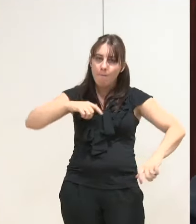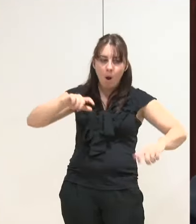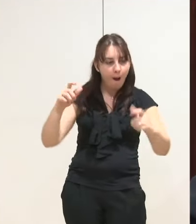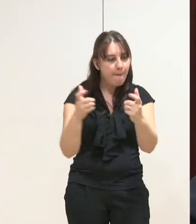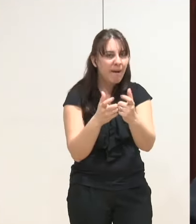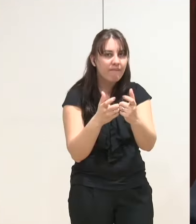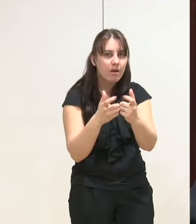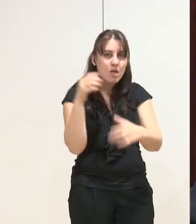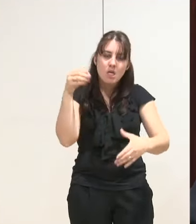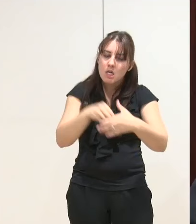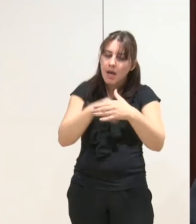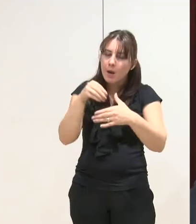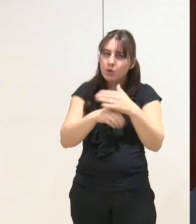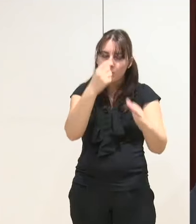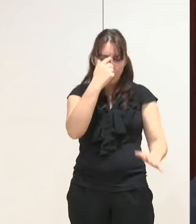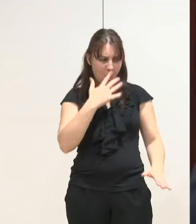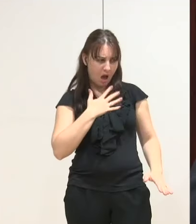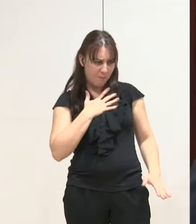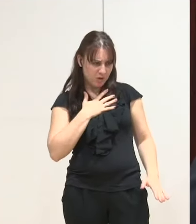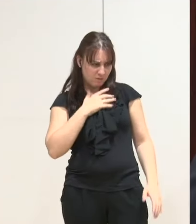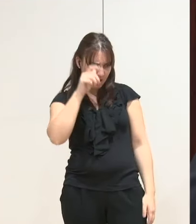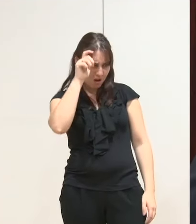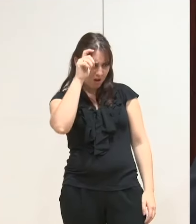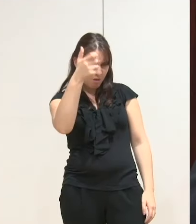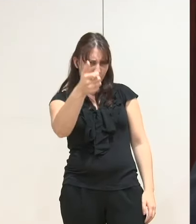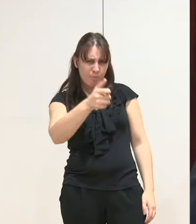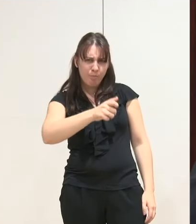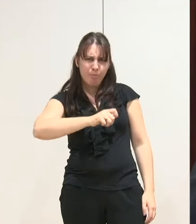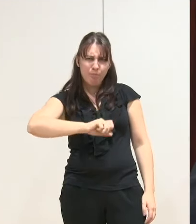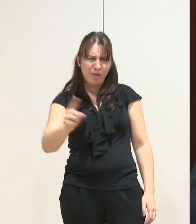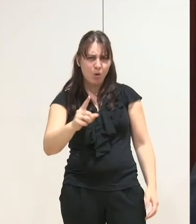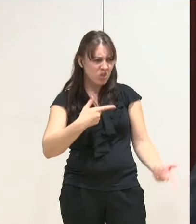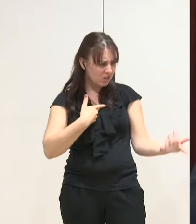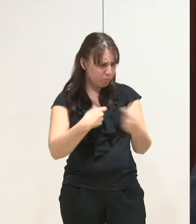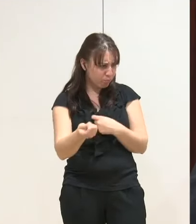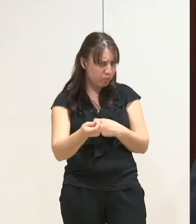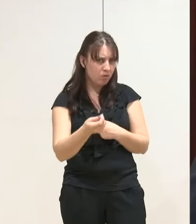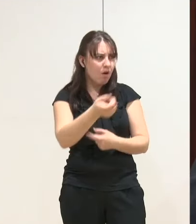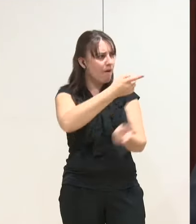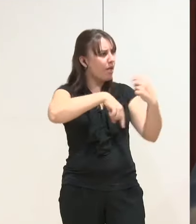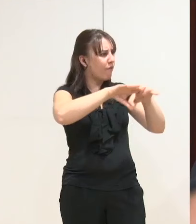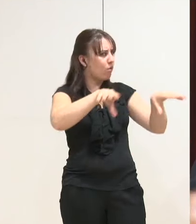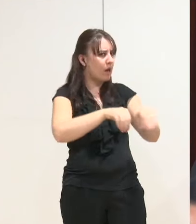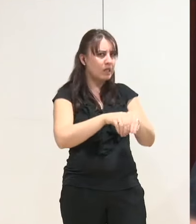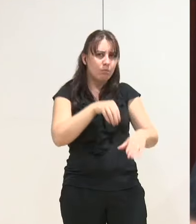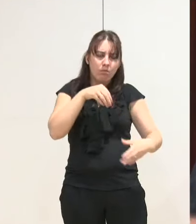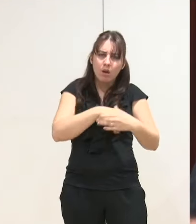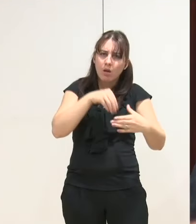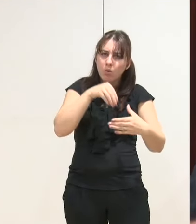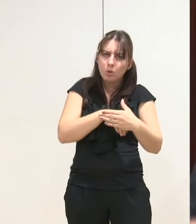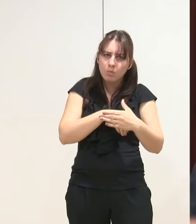les avez chercher dans quelque chose qui me paraît complètement incohérent c'est-à-dire que vous avez fait des économies sur